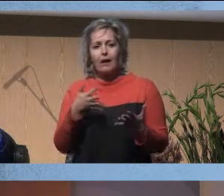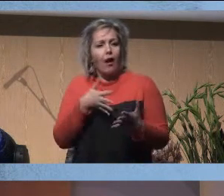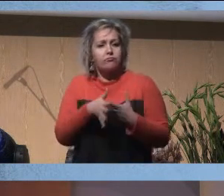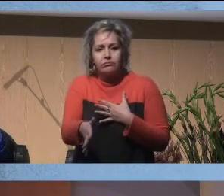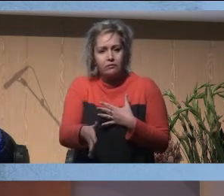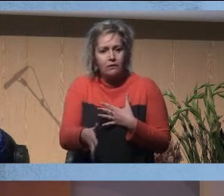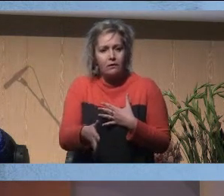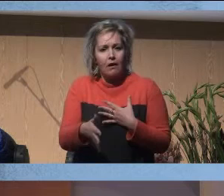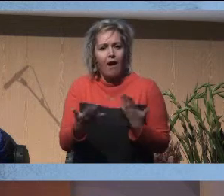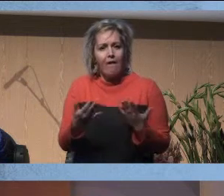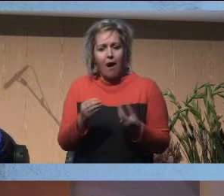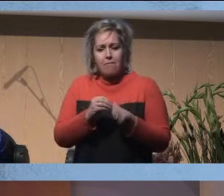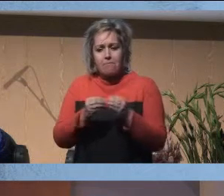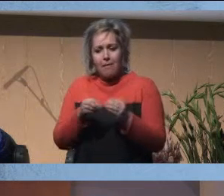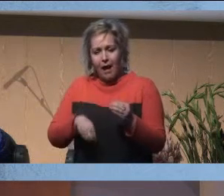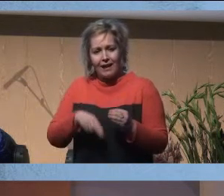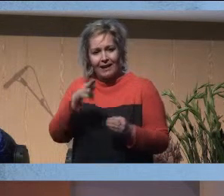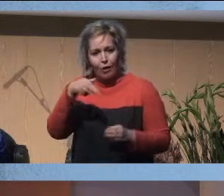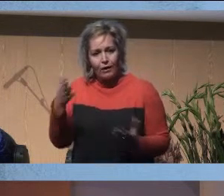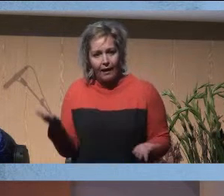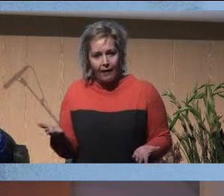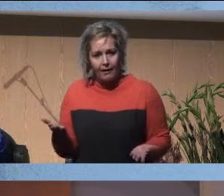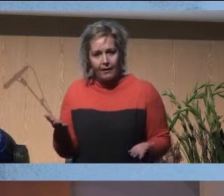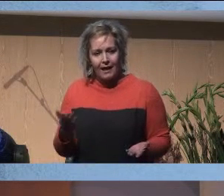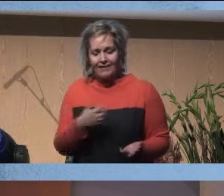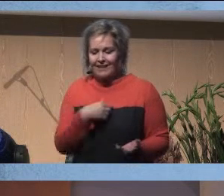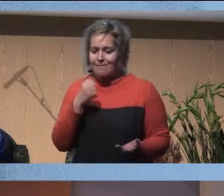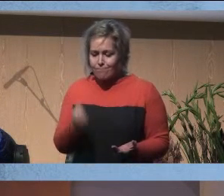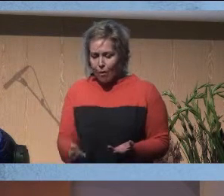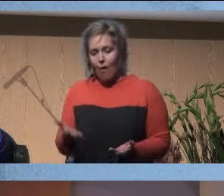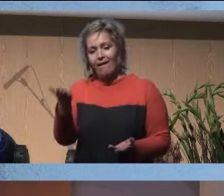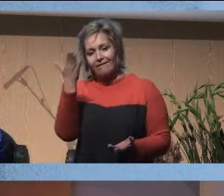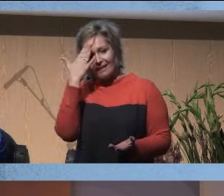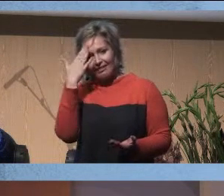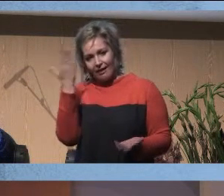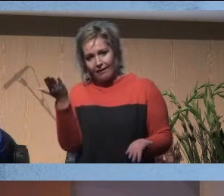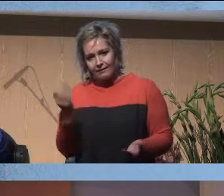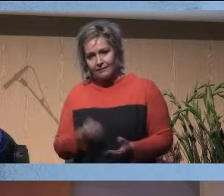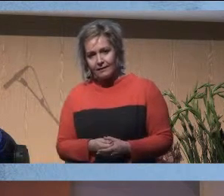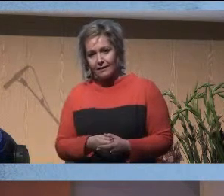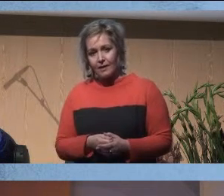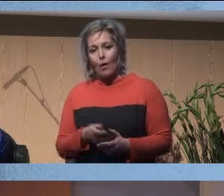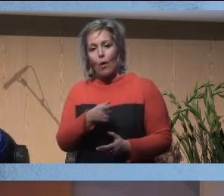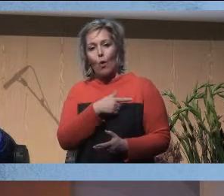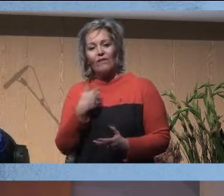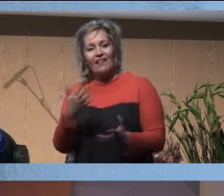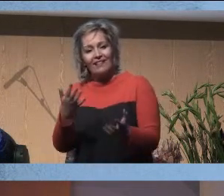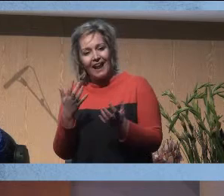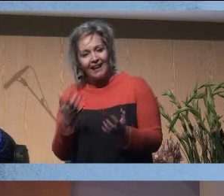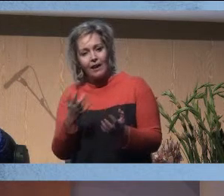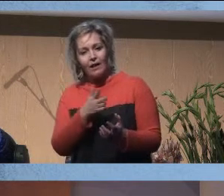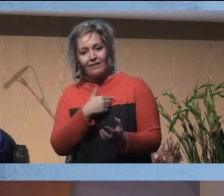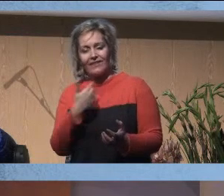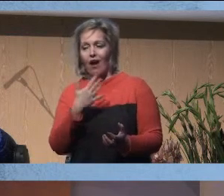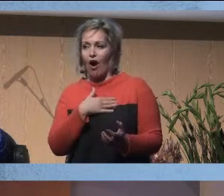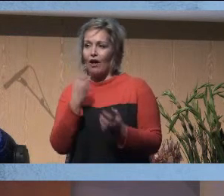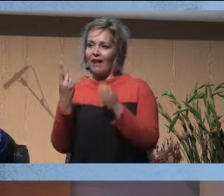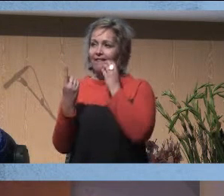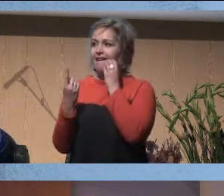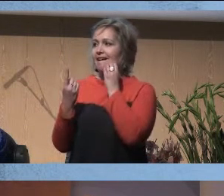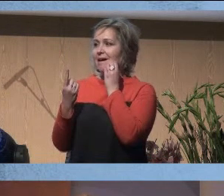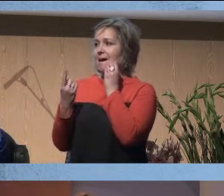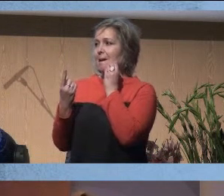til. Hva er snublestenen i Norge? Det må vi vite. Så trenger vi at vi har en